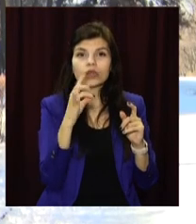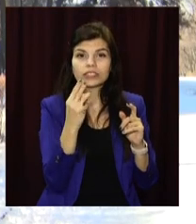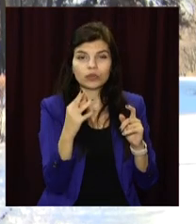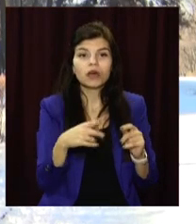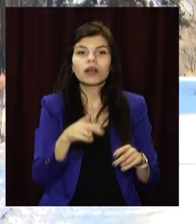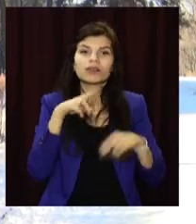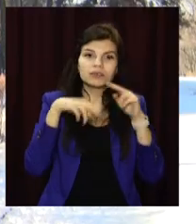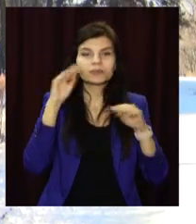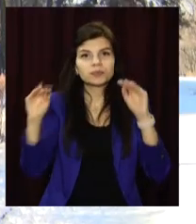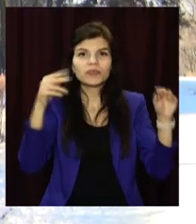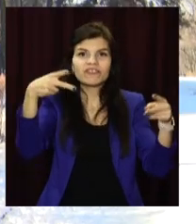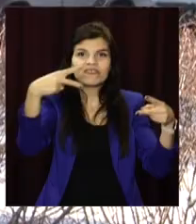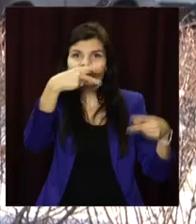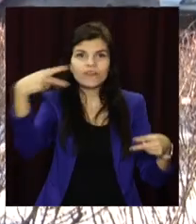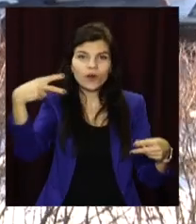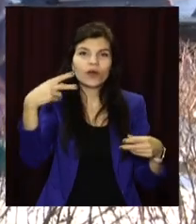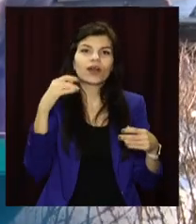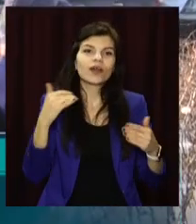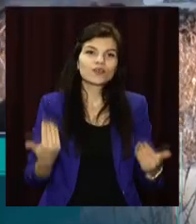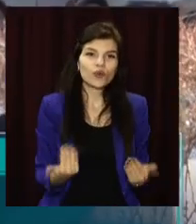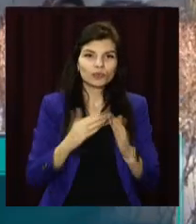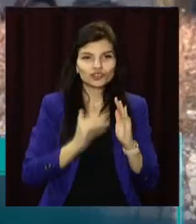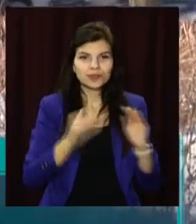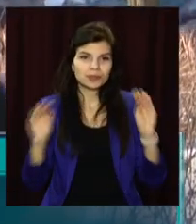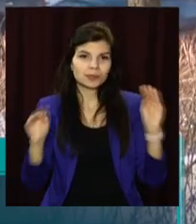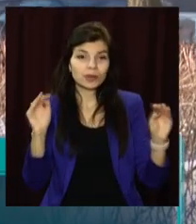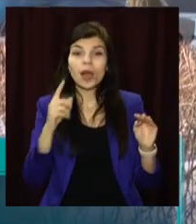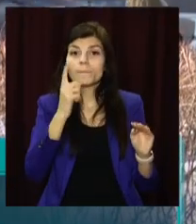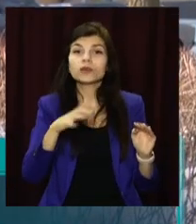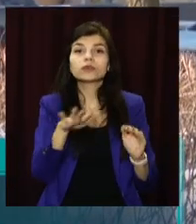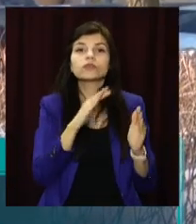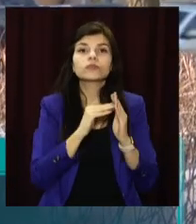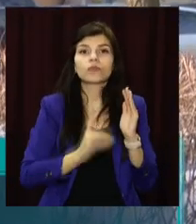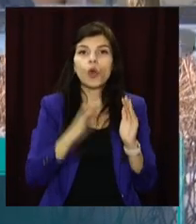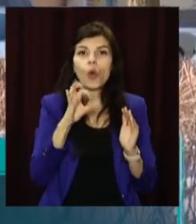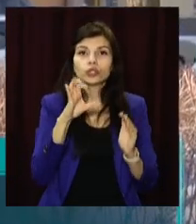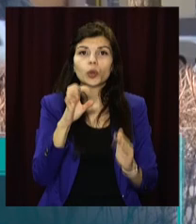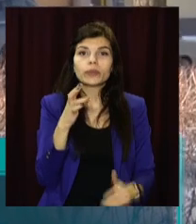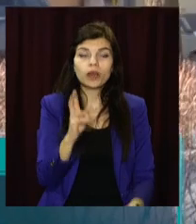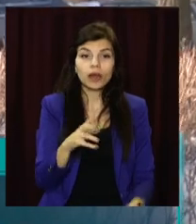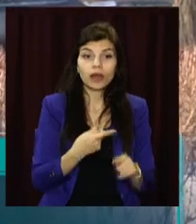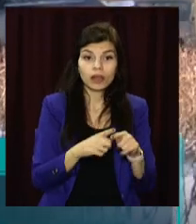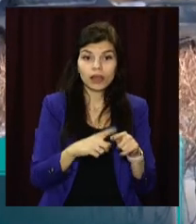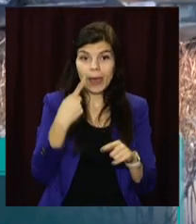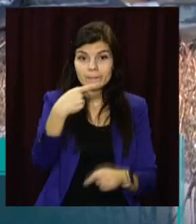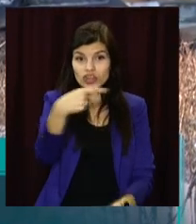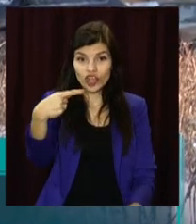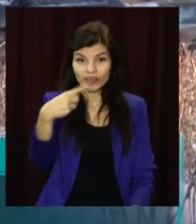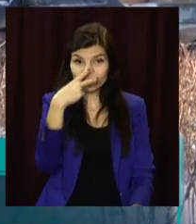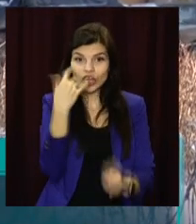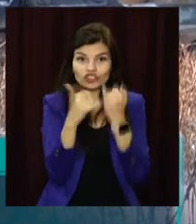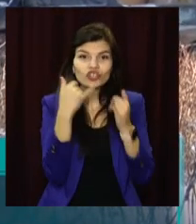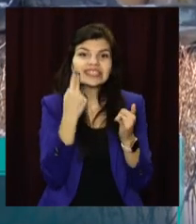двоповерхові дохідні будинки та маєтки. Перший особняк, який з'явився на цьому участку, це одноэтажний, ось цей жовтенького